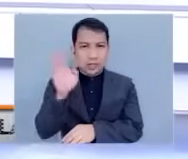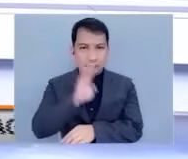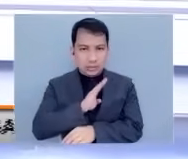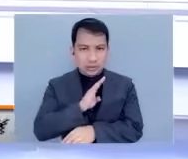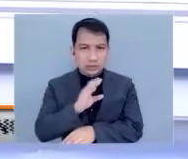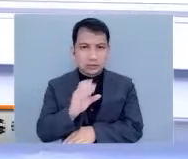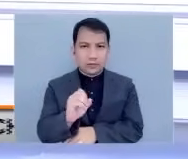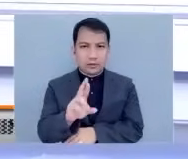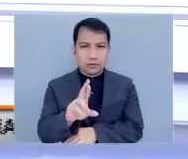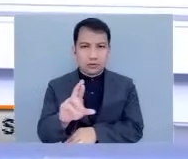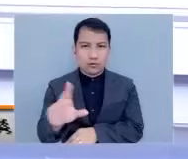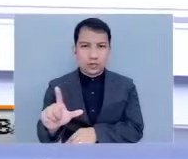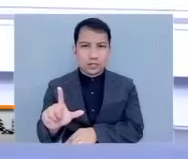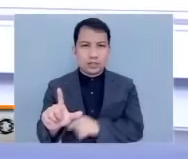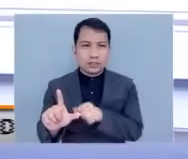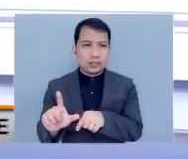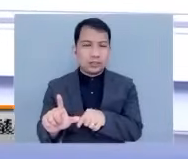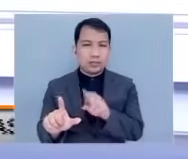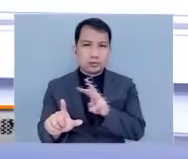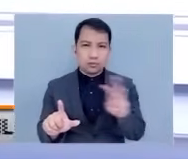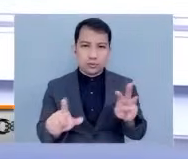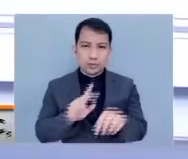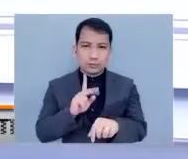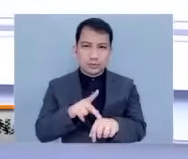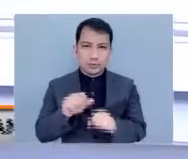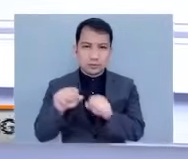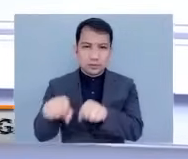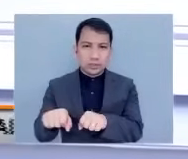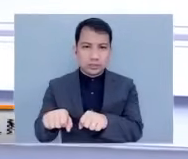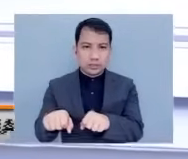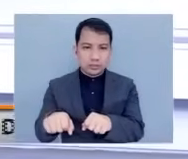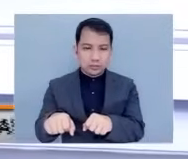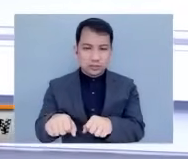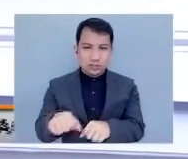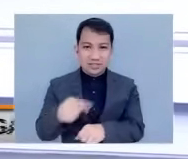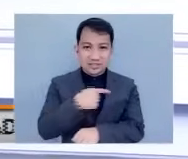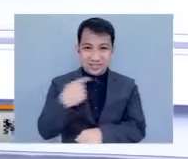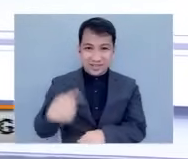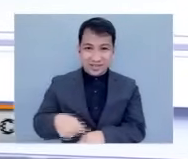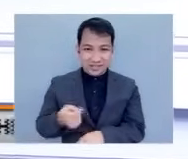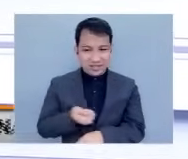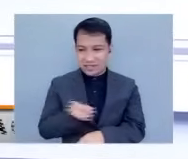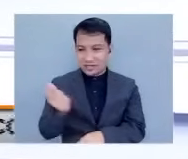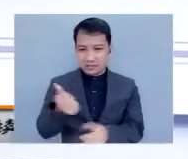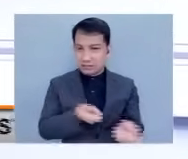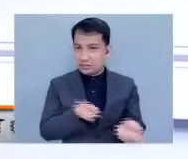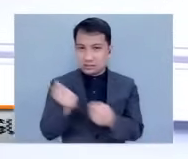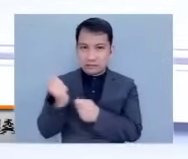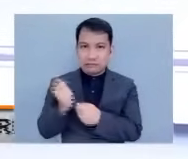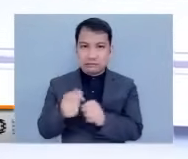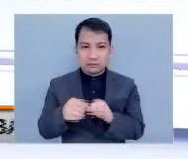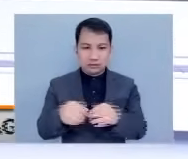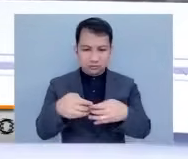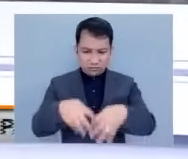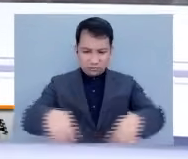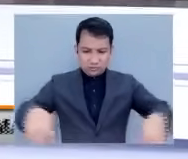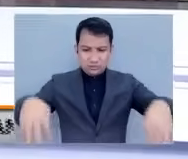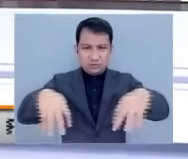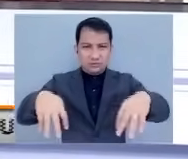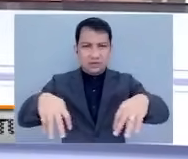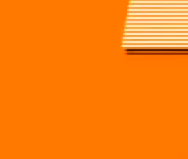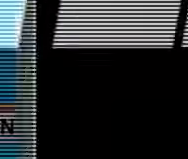Philippine Sea. Inalis na rin ng China ang floating barriers na inilagay nila sa dagat. Nasa frontline ng balitang yan, si Maricel